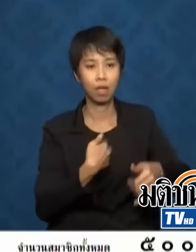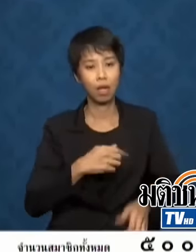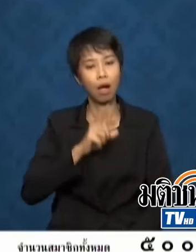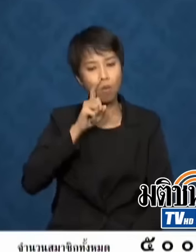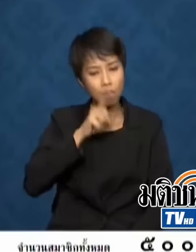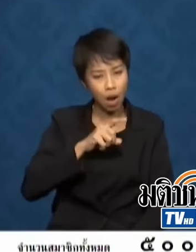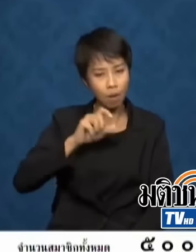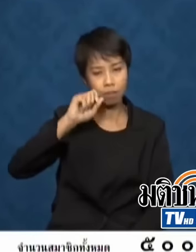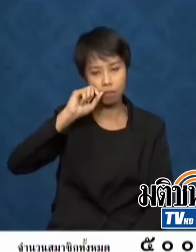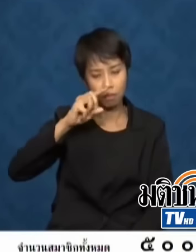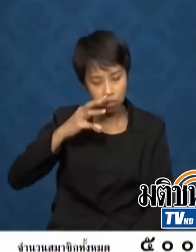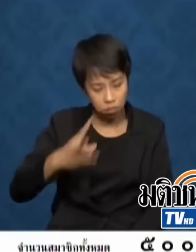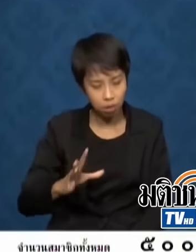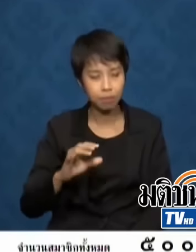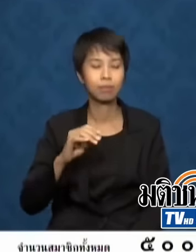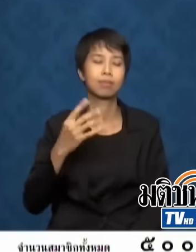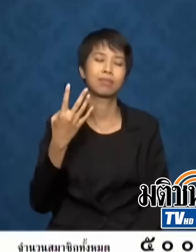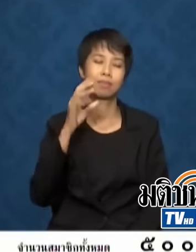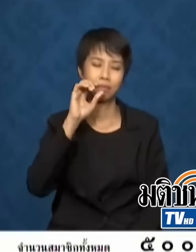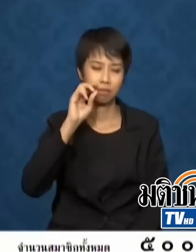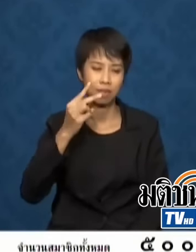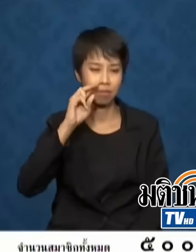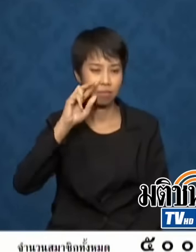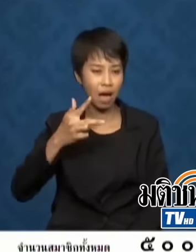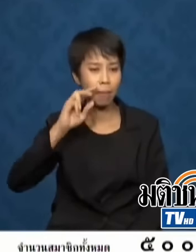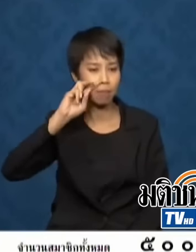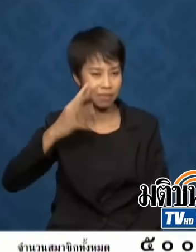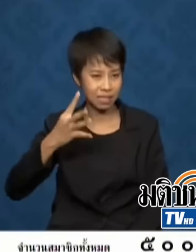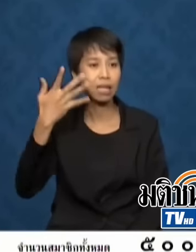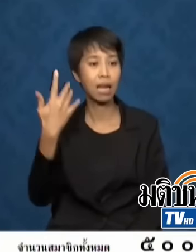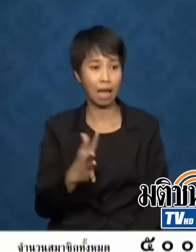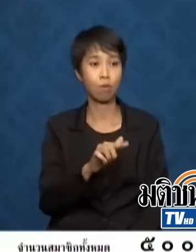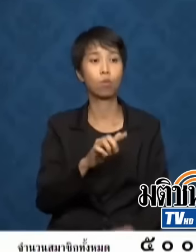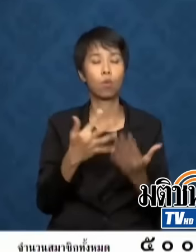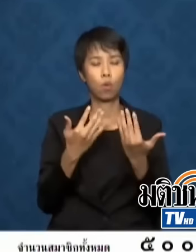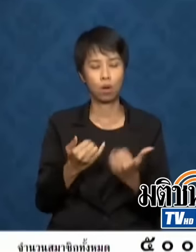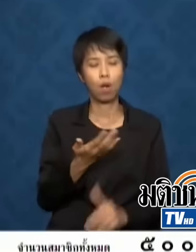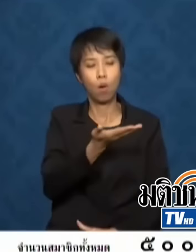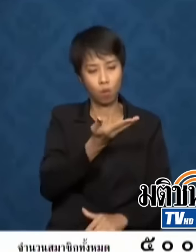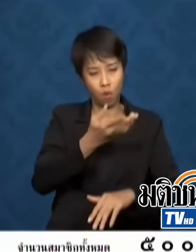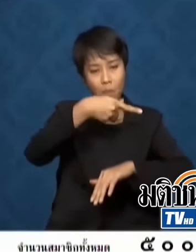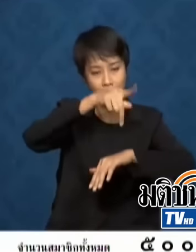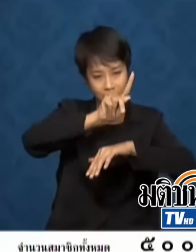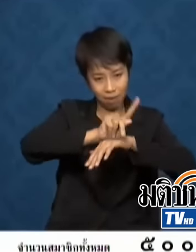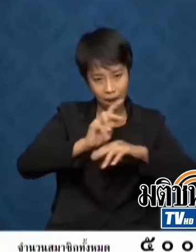ำๆมาแล้วไม่ต่ำกว่า 3-4 รอบด้วยความเคารพท่านประธานครับขอให้ท่านประธ